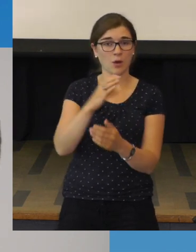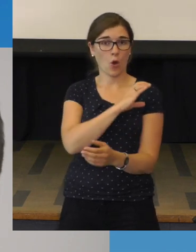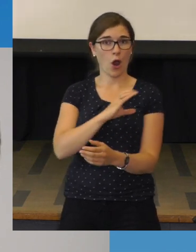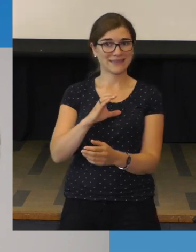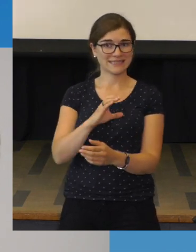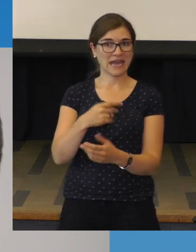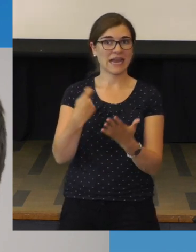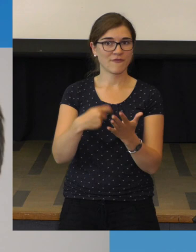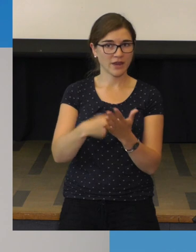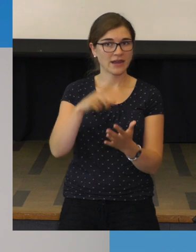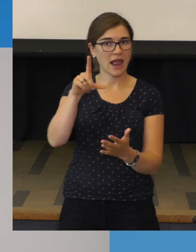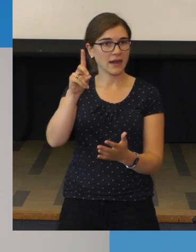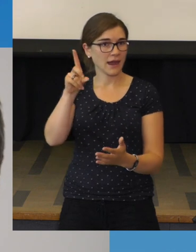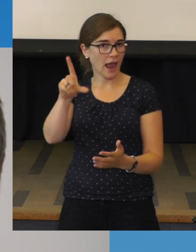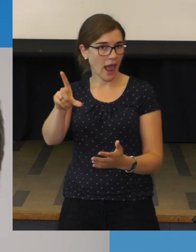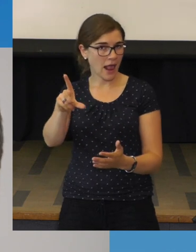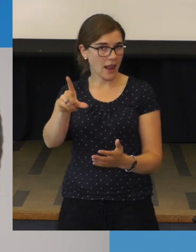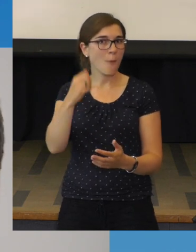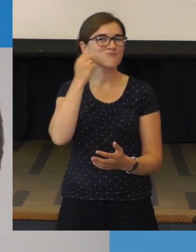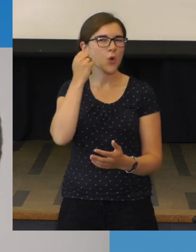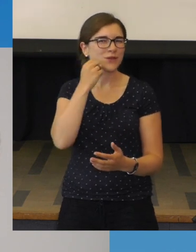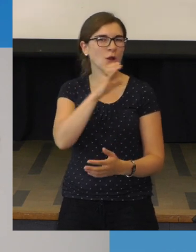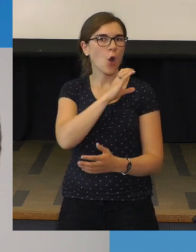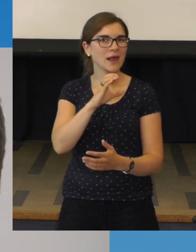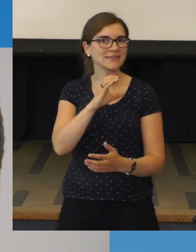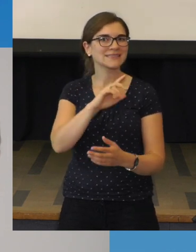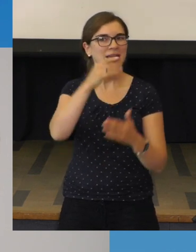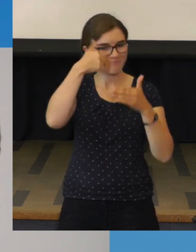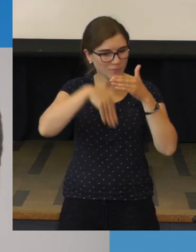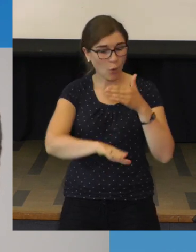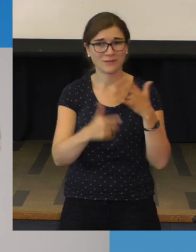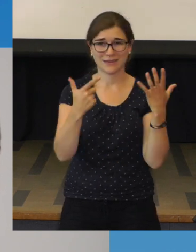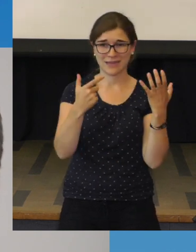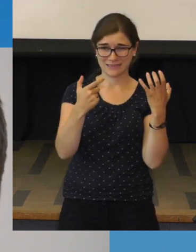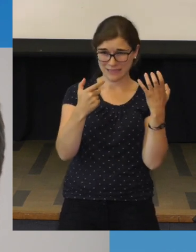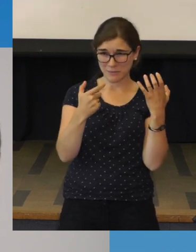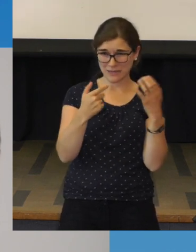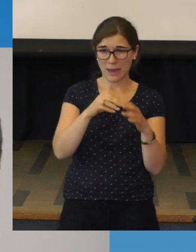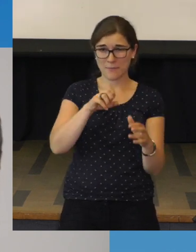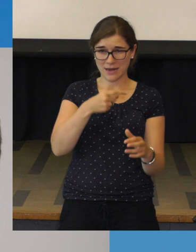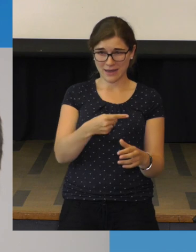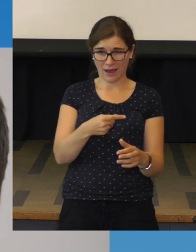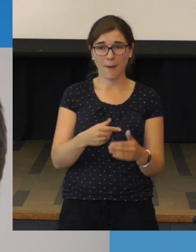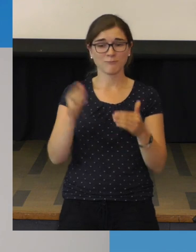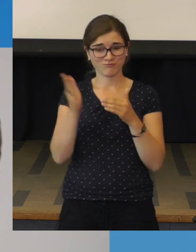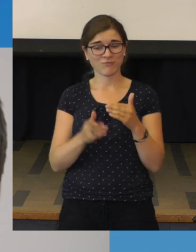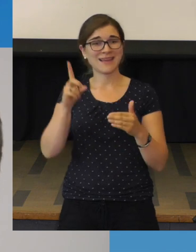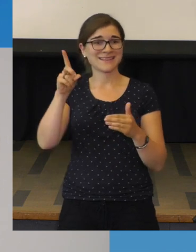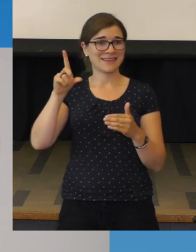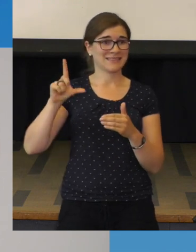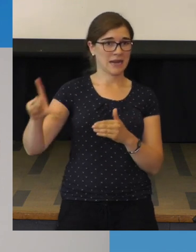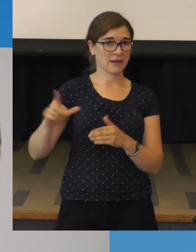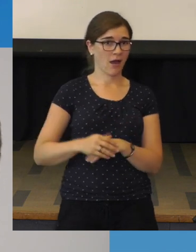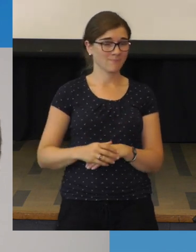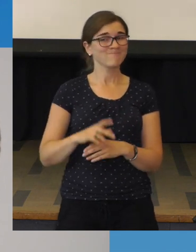den sogenannten LDL-Wert, das böse Cholesterin, möglichst kleiner 70 Milligramm pro Deziliter einzustellen. Das sind